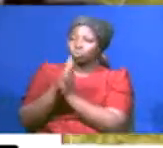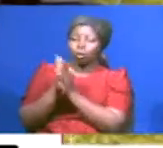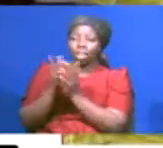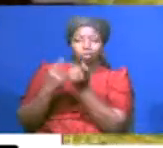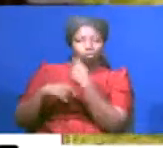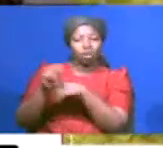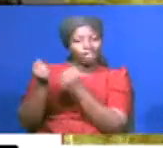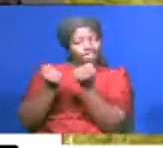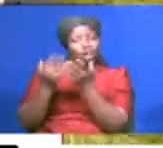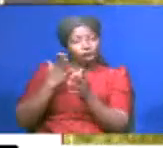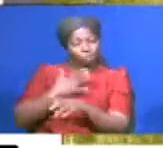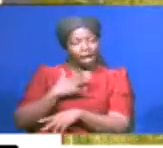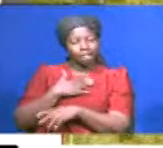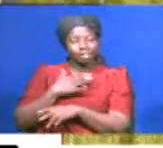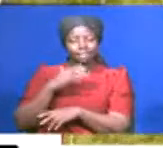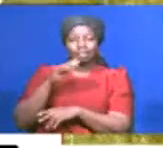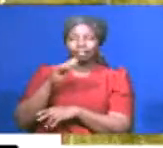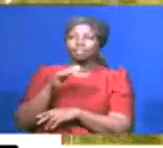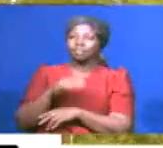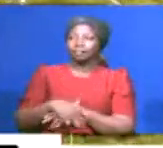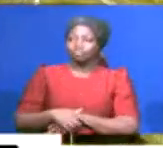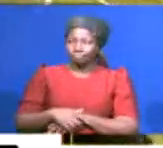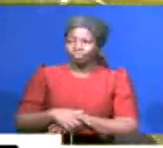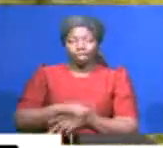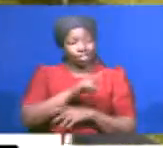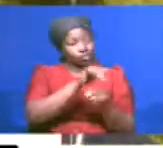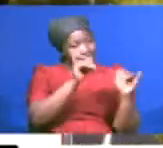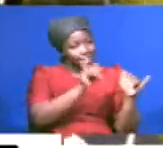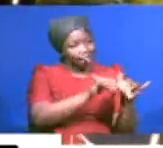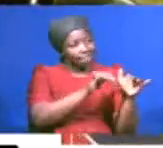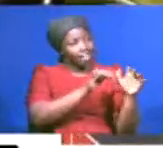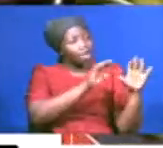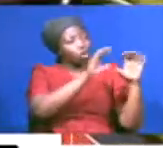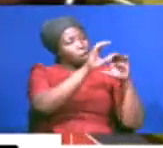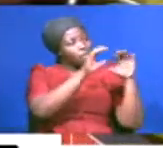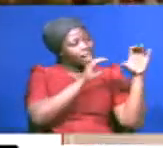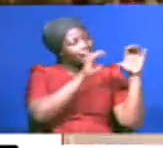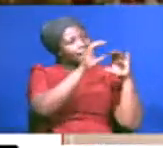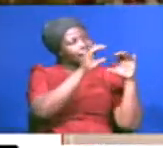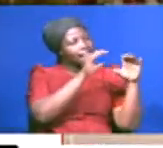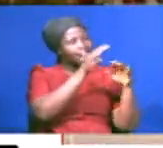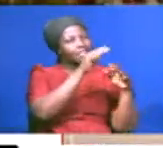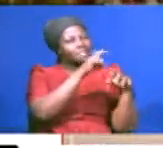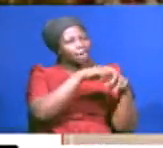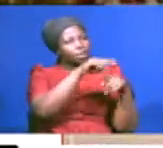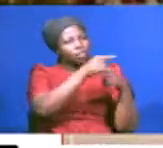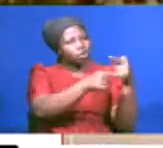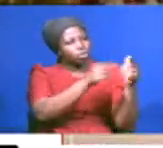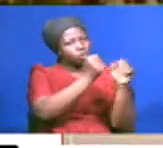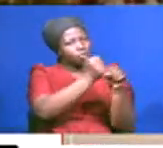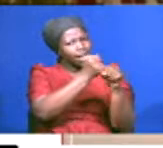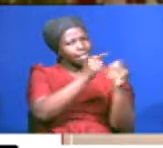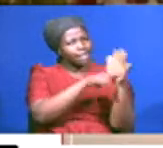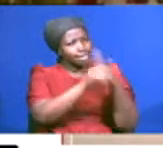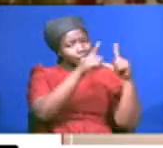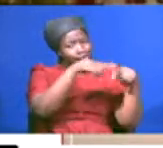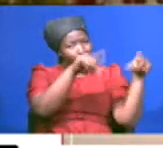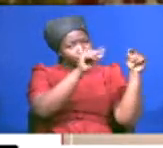KAG 126. And you stayed in touch right through her career in Japan? You were in constant contact